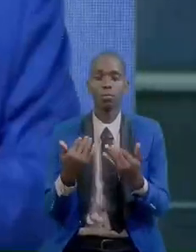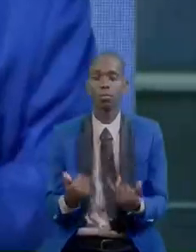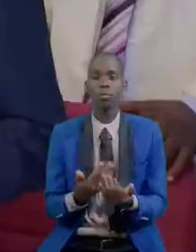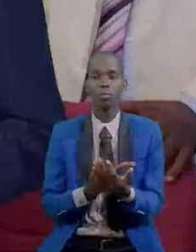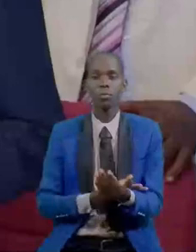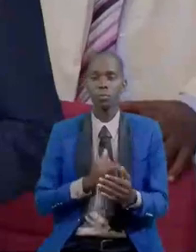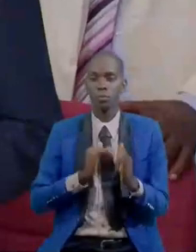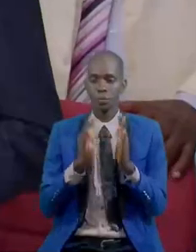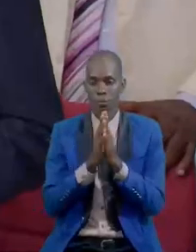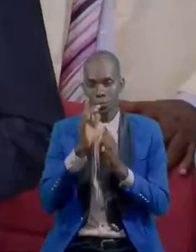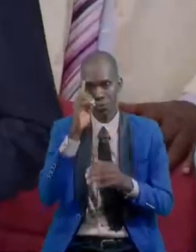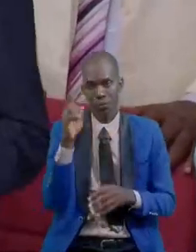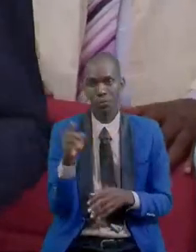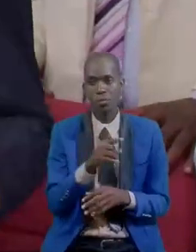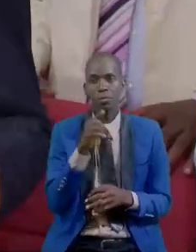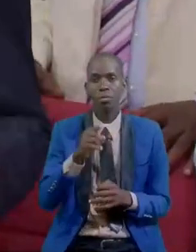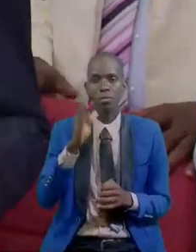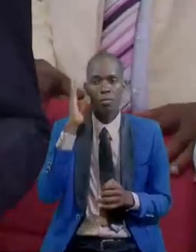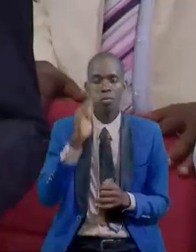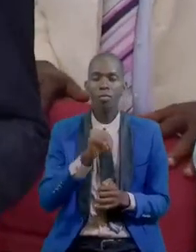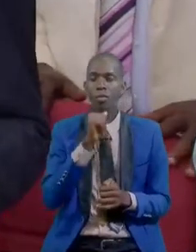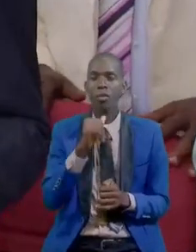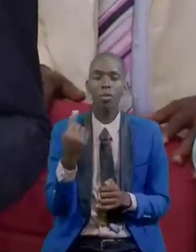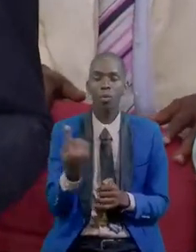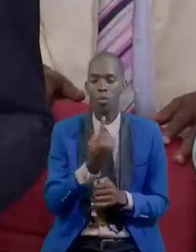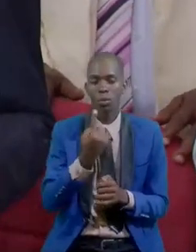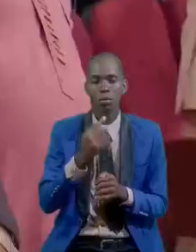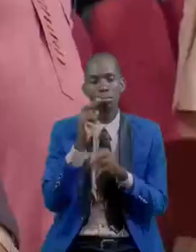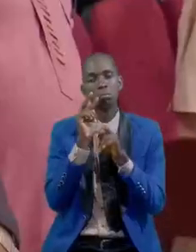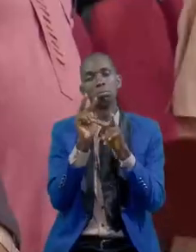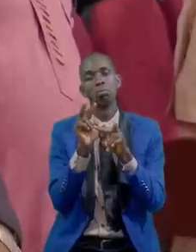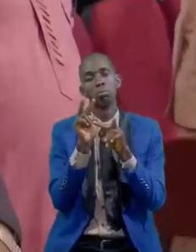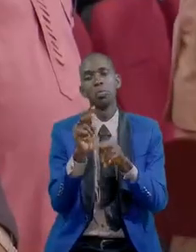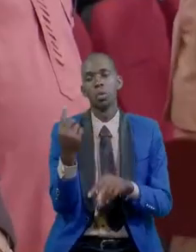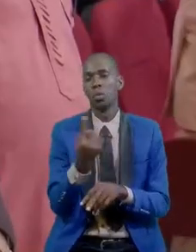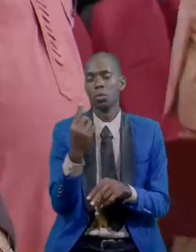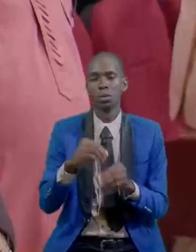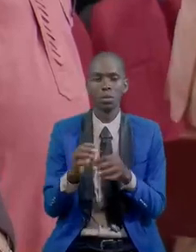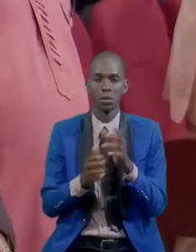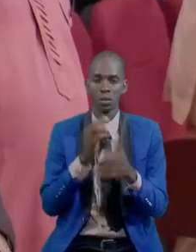matin, je prie pour toi. Tu ne seras pas seulement un auditeur de la parole.